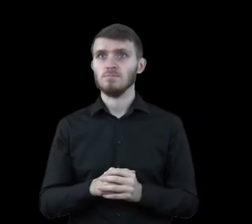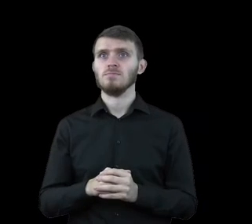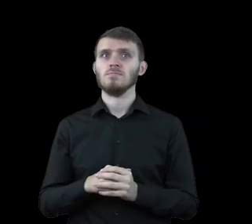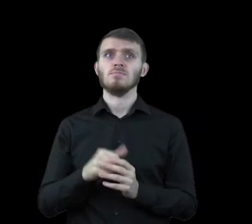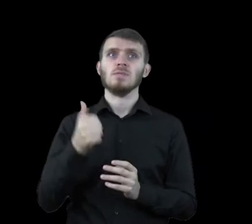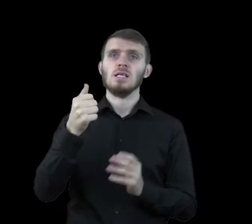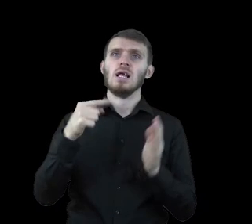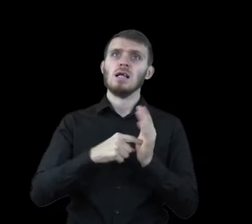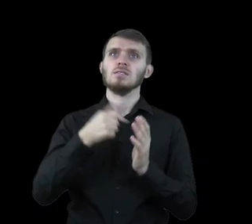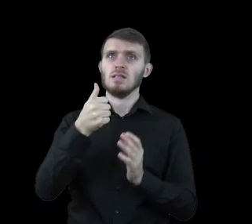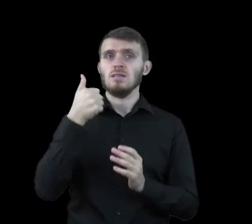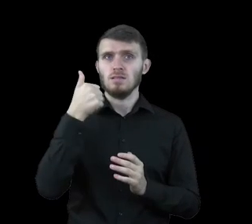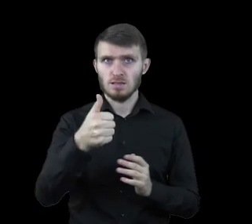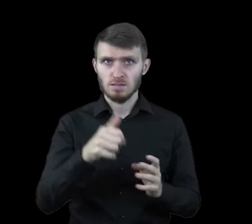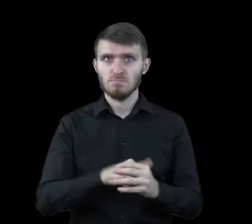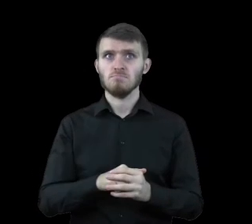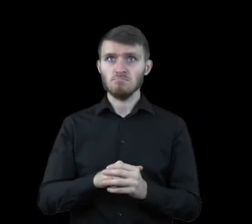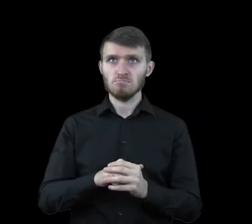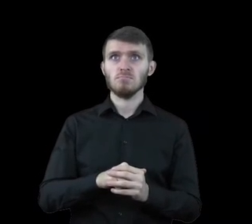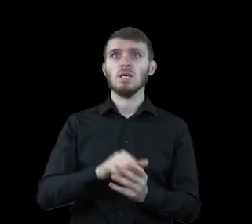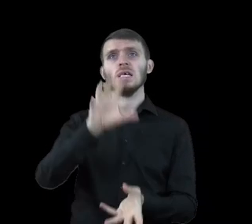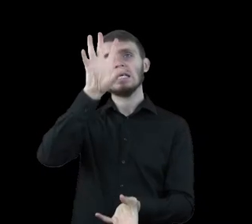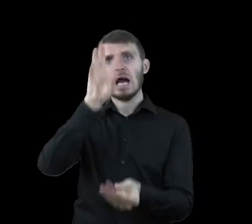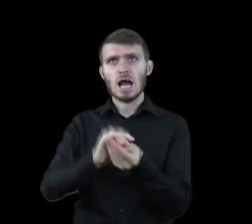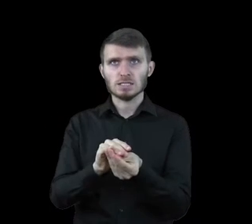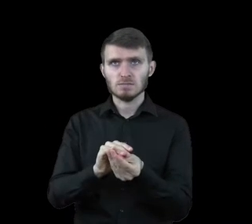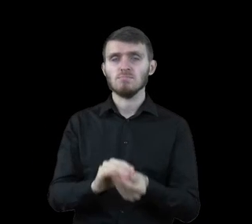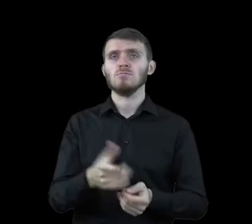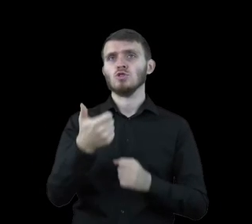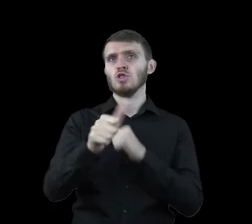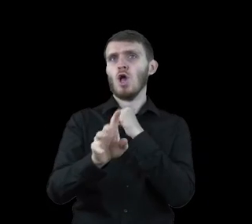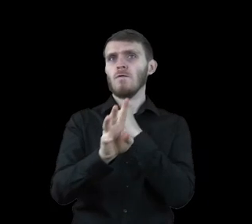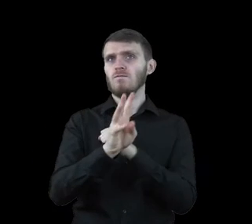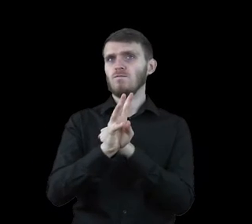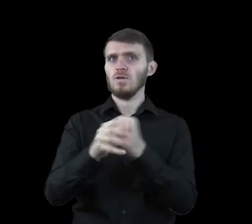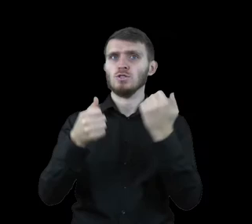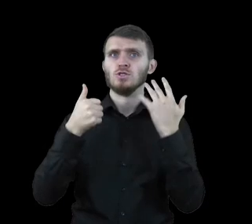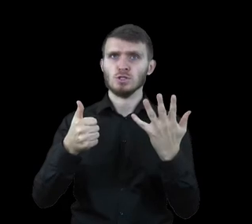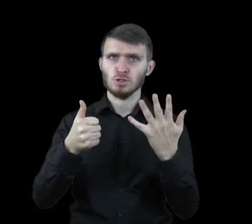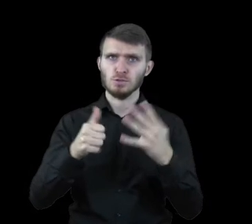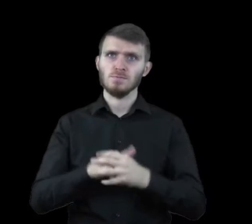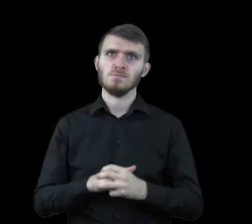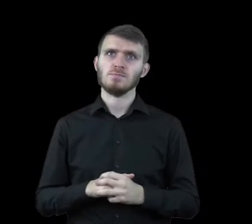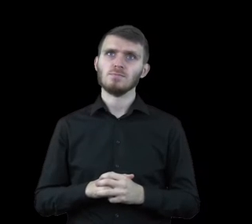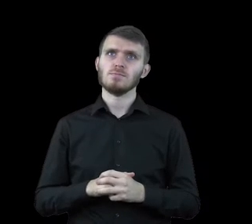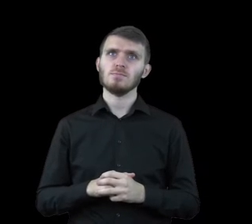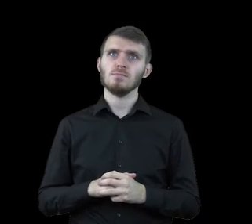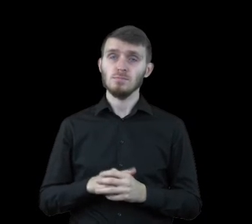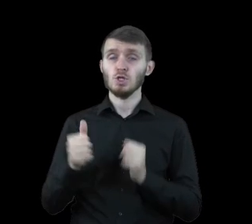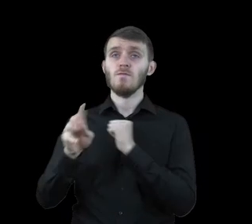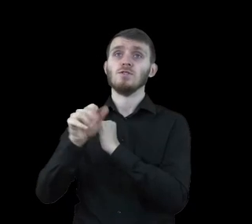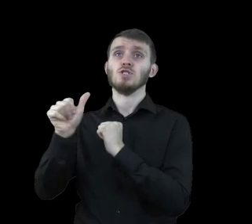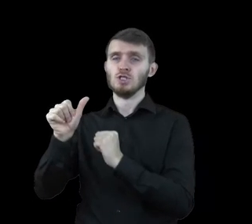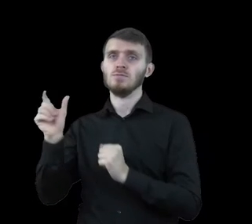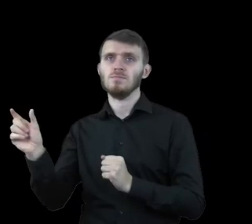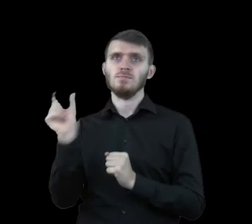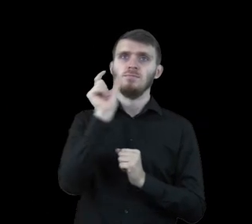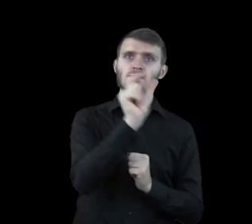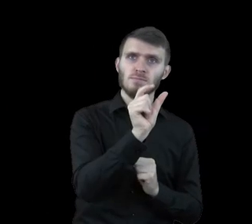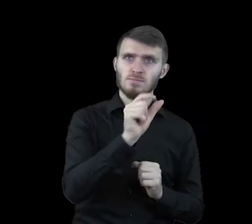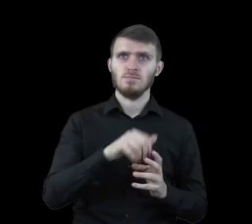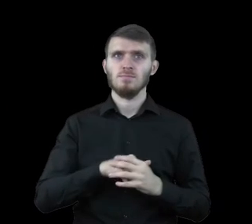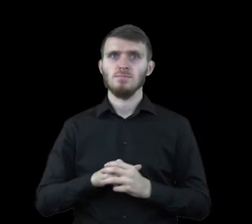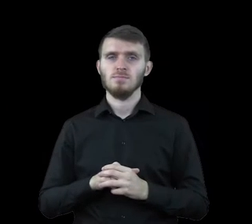jeden. I wynik tego mnożenia to sto dziewięćdziesiąt sześć. I wrzucamy sobie tutaj sto